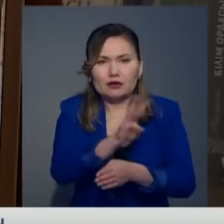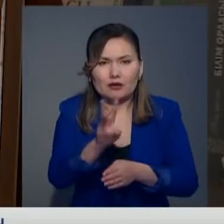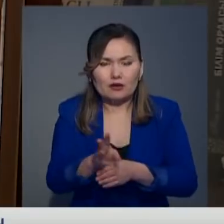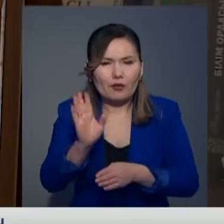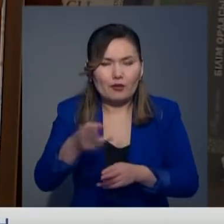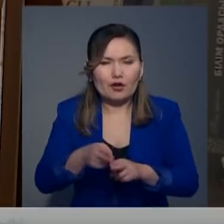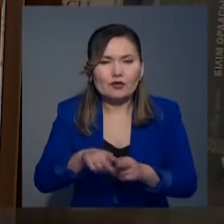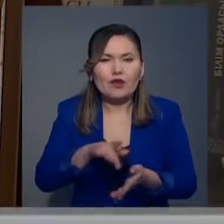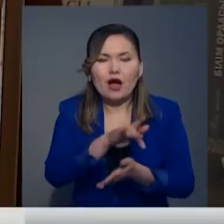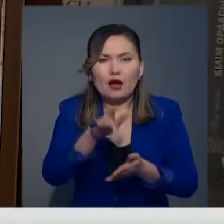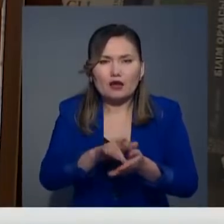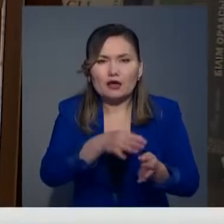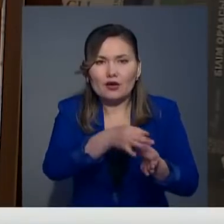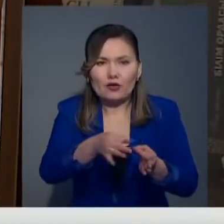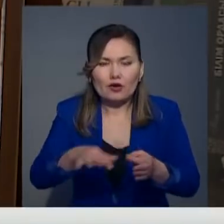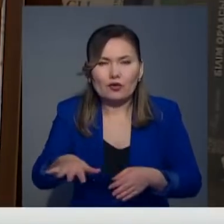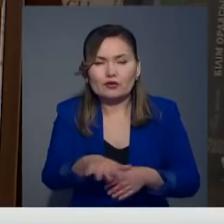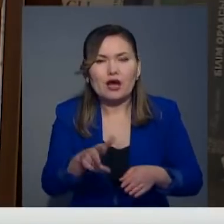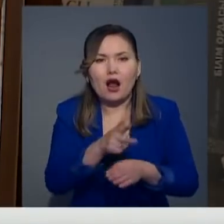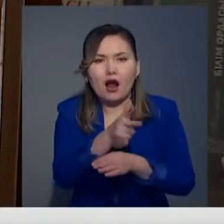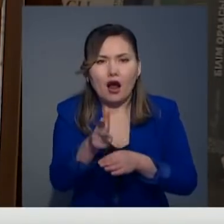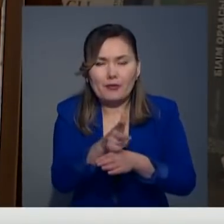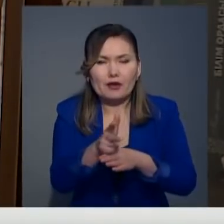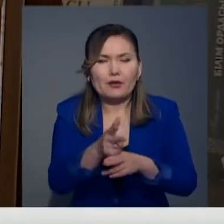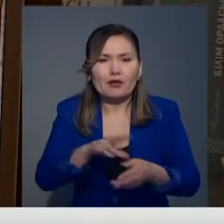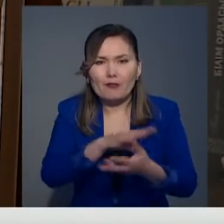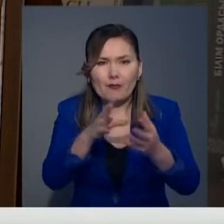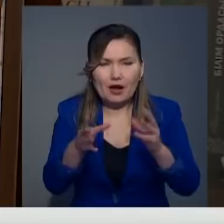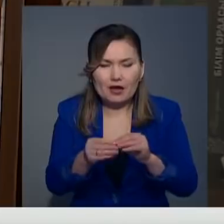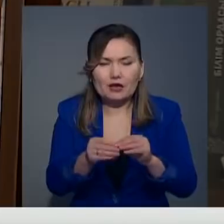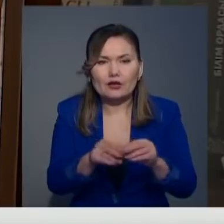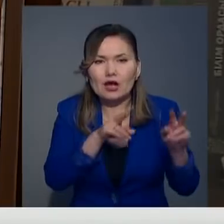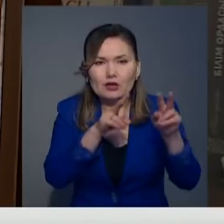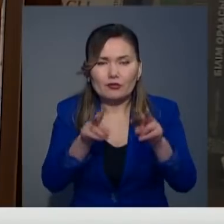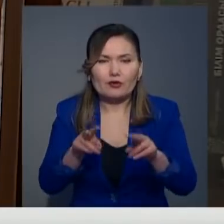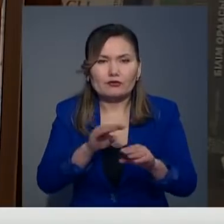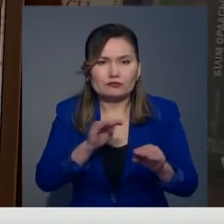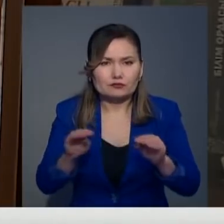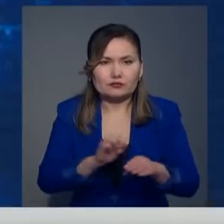аудандар, қалалар бұл мәселені, мен ойлаймын, осы жылдың аяғына дейін шешеді.